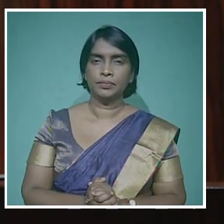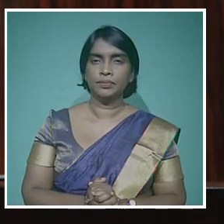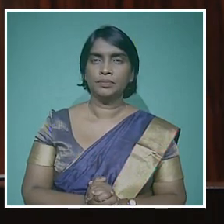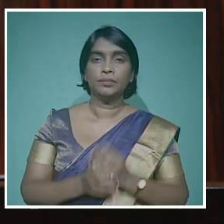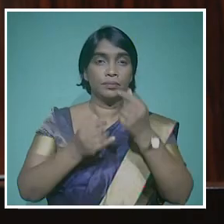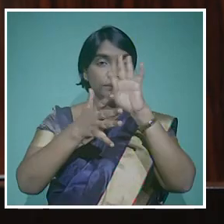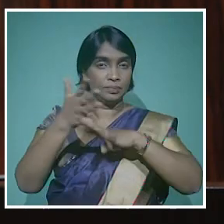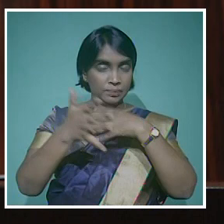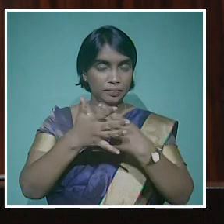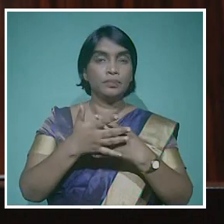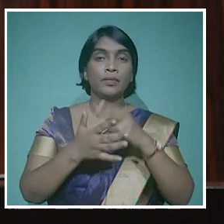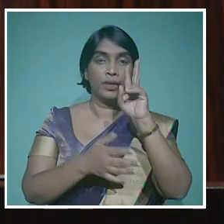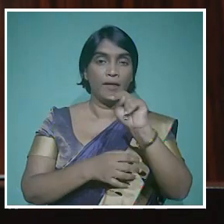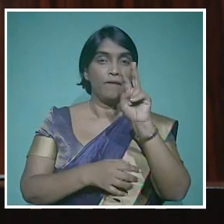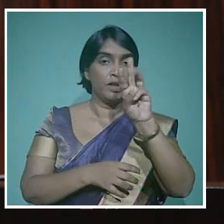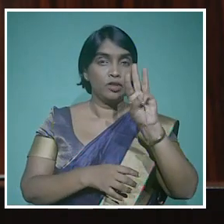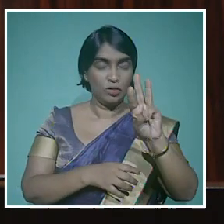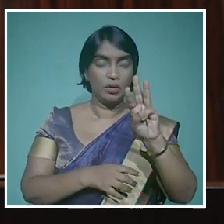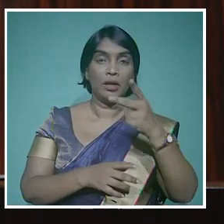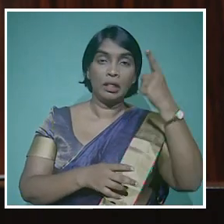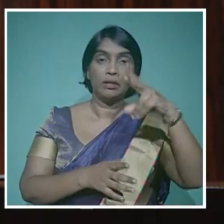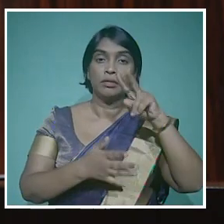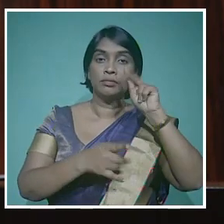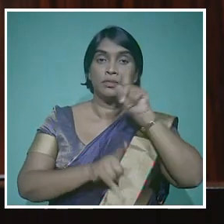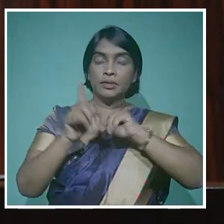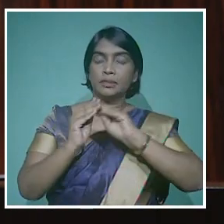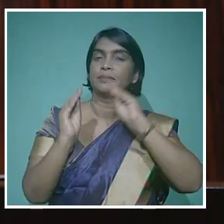විසර්ජන පනත් කෙටුම්පත 2023 දෙවැනි වර කියමි විවාදයේ කල්තැබීම.